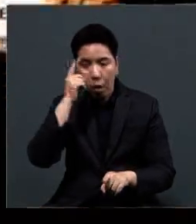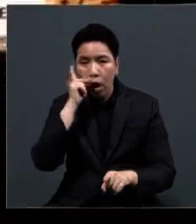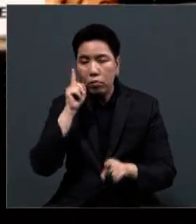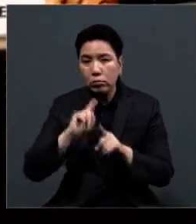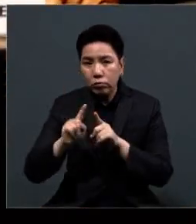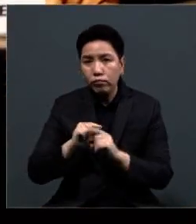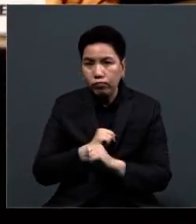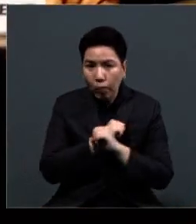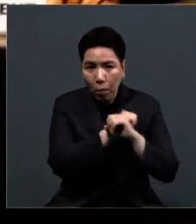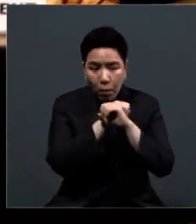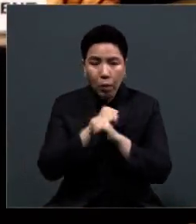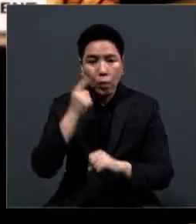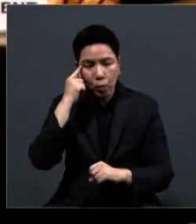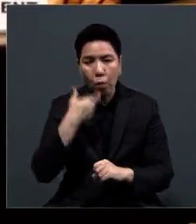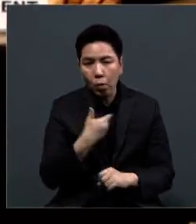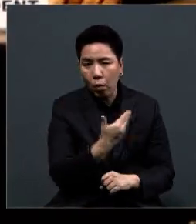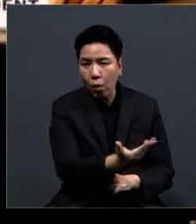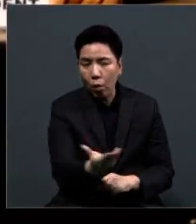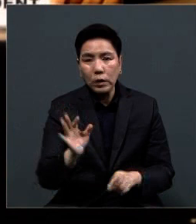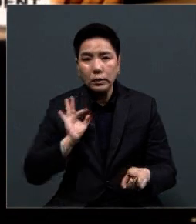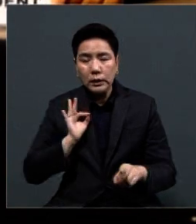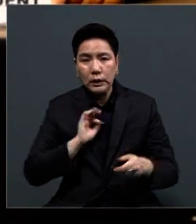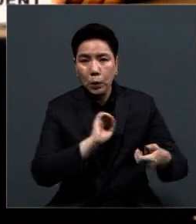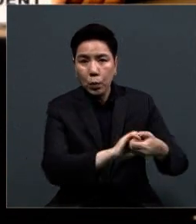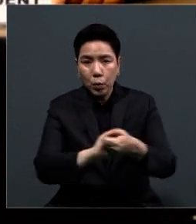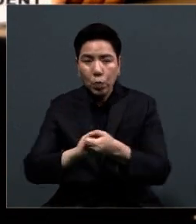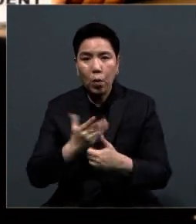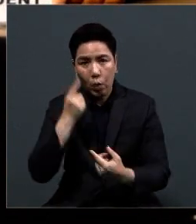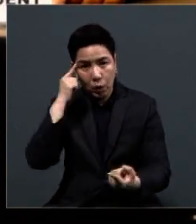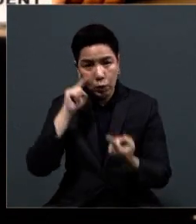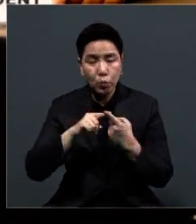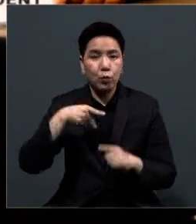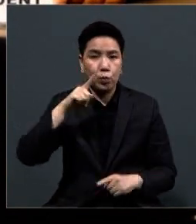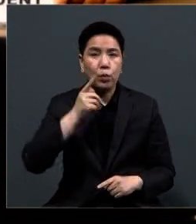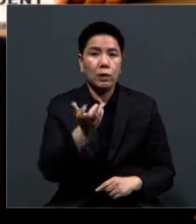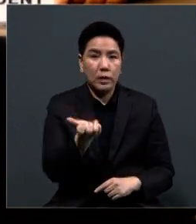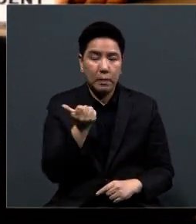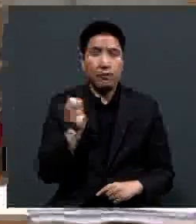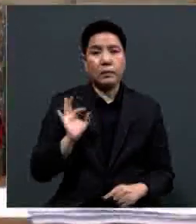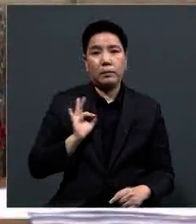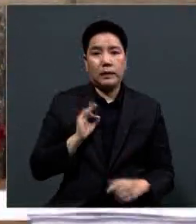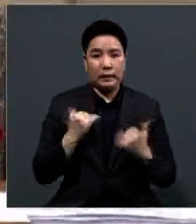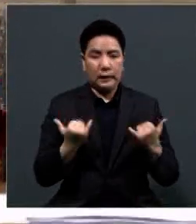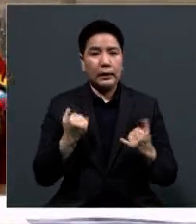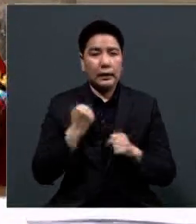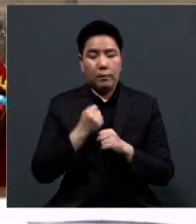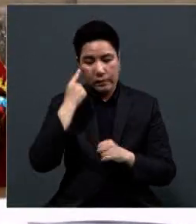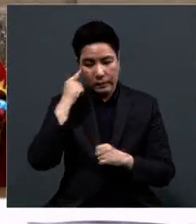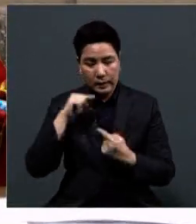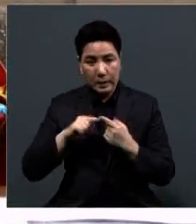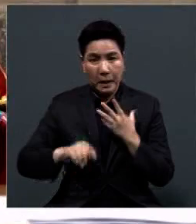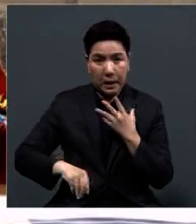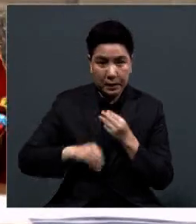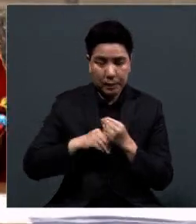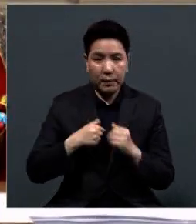สื่อรวมทั้งประเด็นที่ต้องขอความร่วมมือจากสมาชิกโดยขอให้เน้นถึงประโยชน์สูงสุดที่สมาชิกจะได้รับควบคู่ไปกับการเสริมสร้างบท